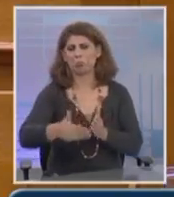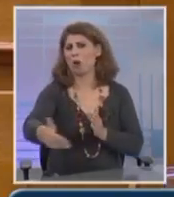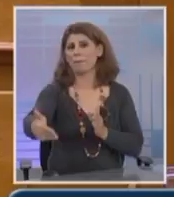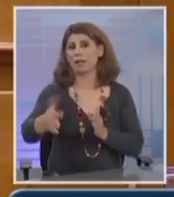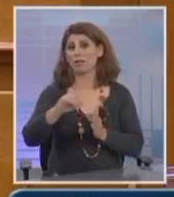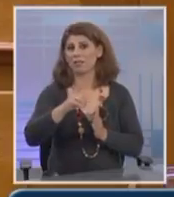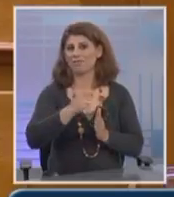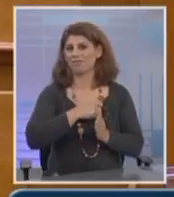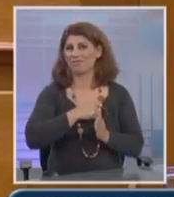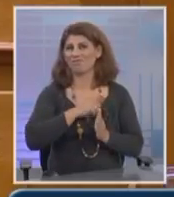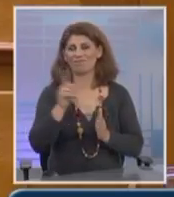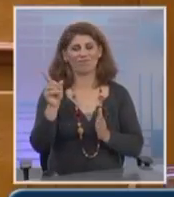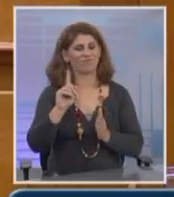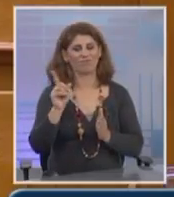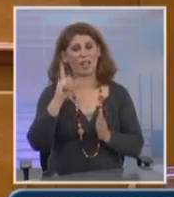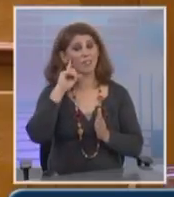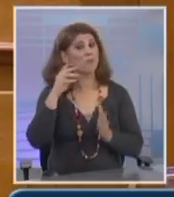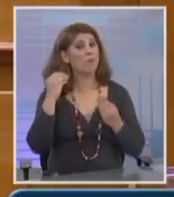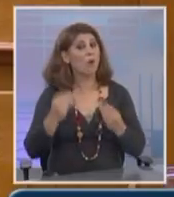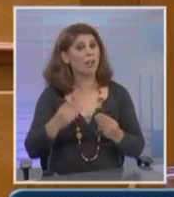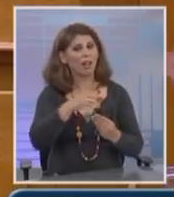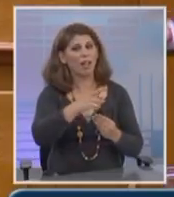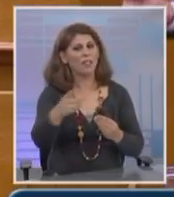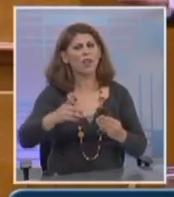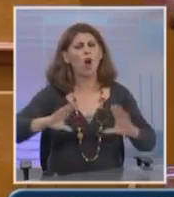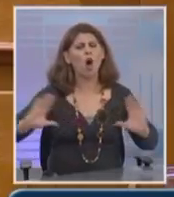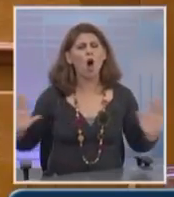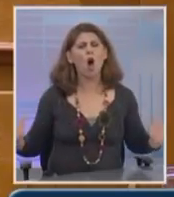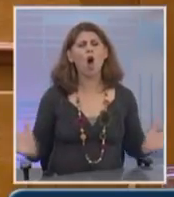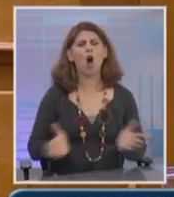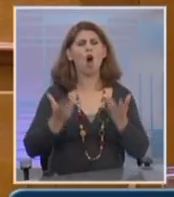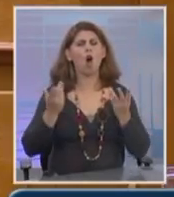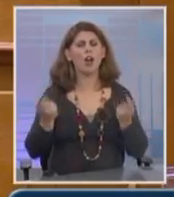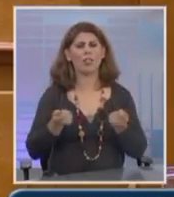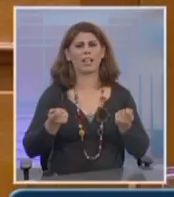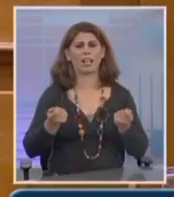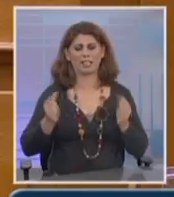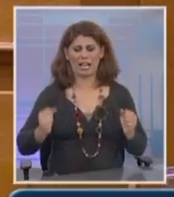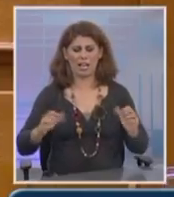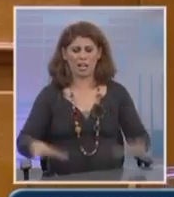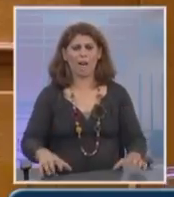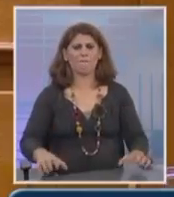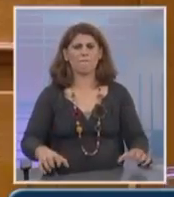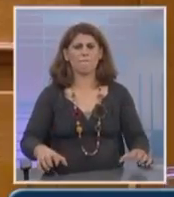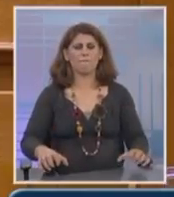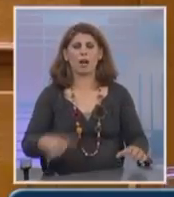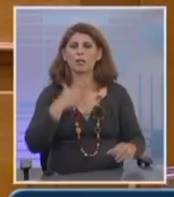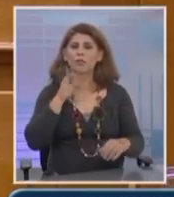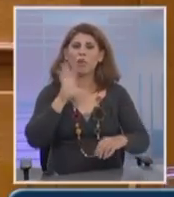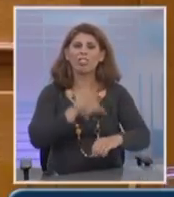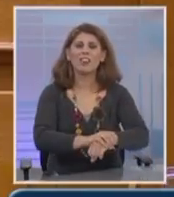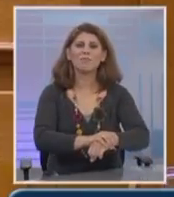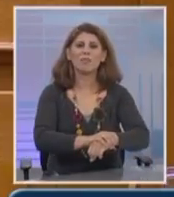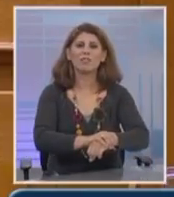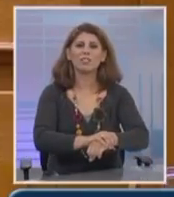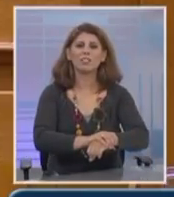είστε αναξιόπιστος. Ξέρουν πολύ καλά ότι θα κάνετε τα πάντα για να μείνετε σε αυτή την καρέκλα. Τα πάντα. Γι' αυτό και σας δεσμεύουν και σας